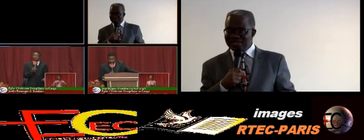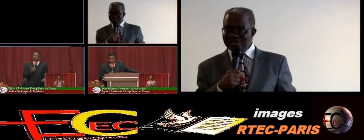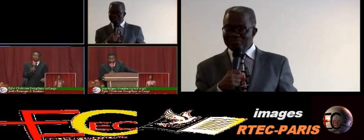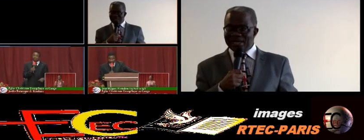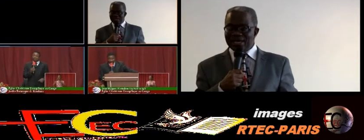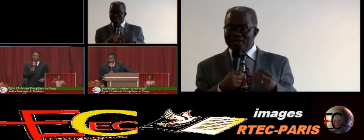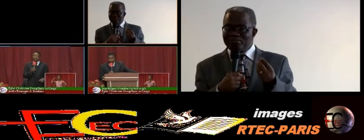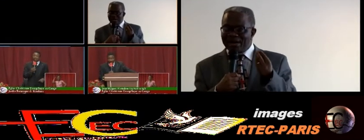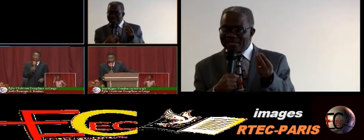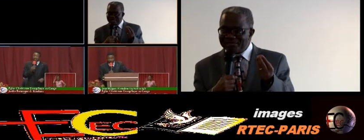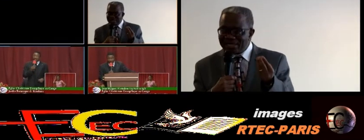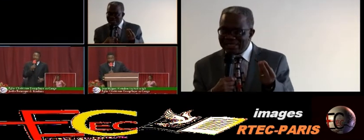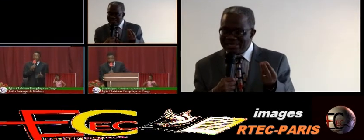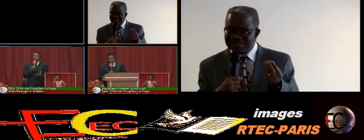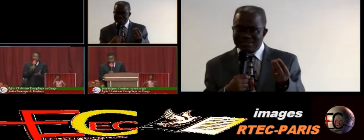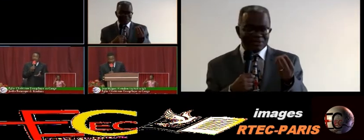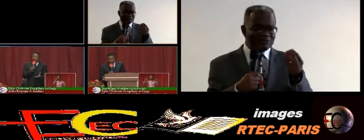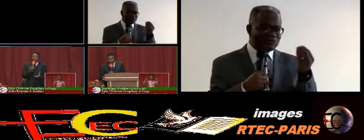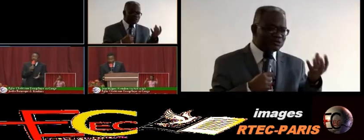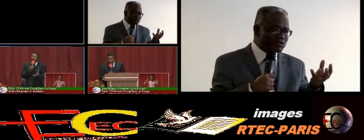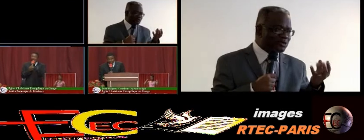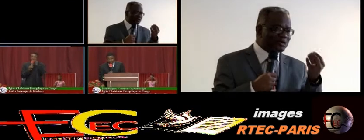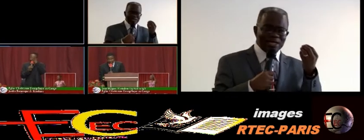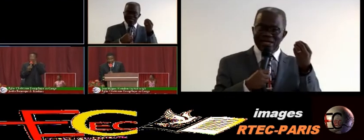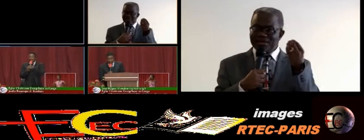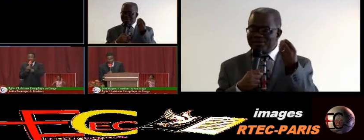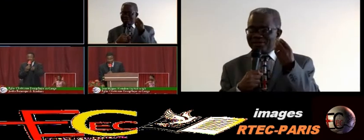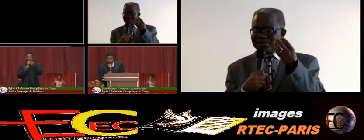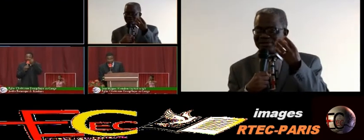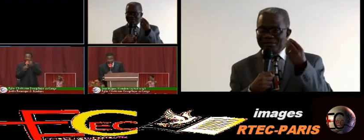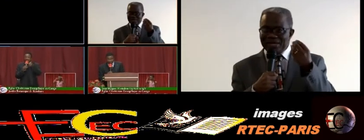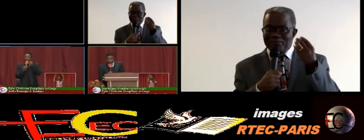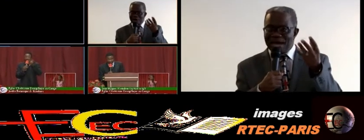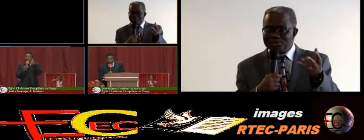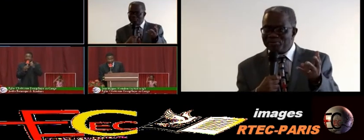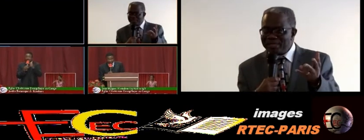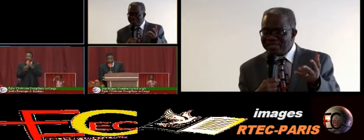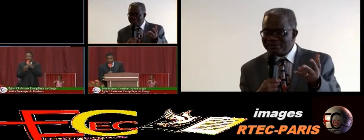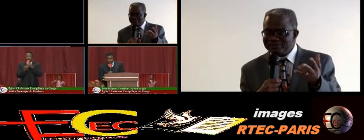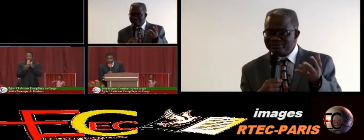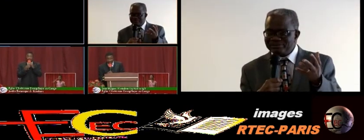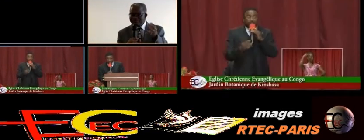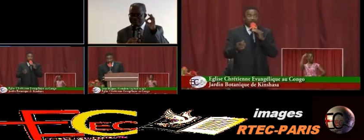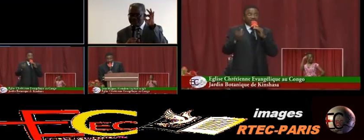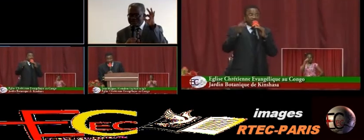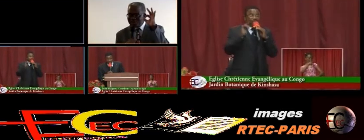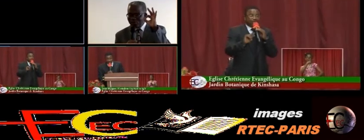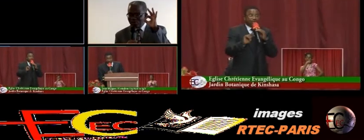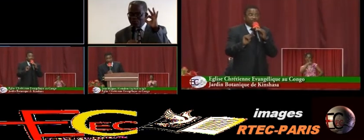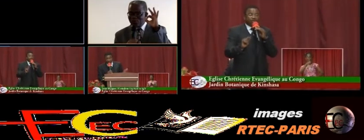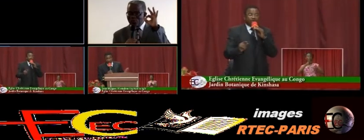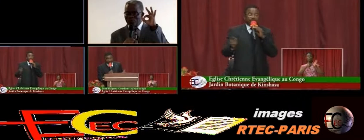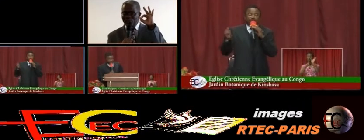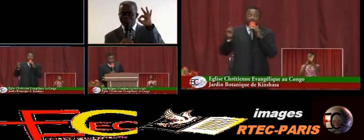80% des chrétiens. Mais quel est l'impact de l'Église sur l'évolution, la marche du pays? Pour les